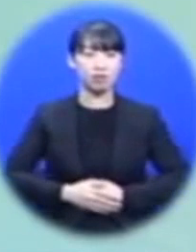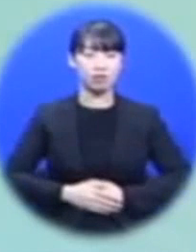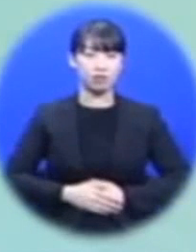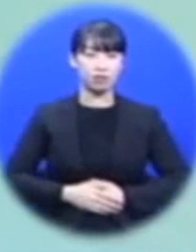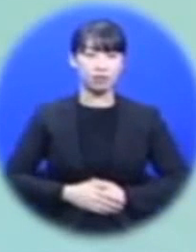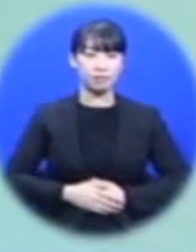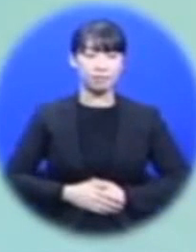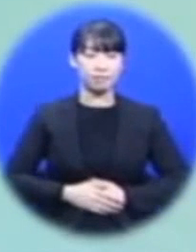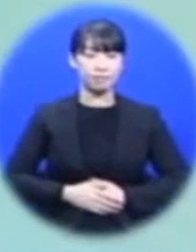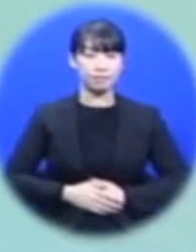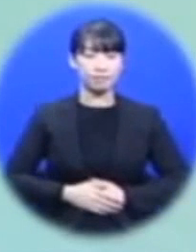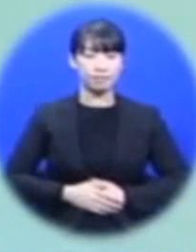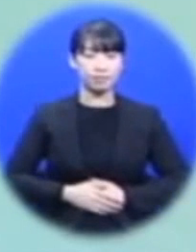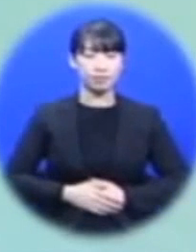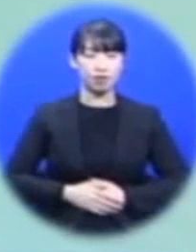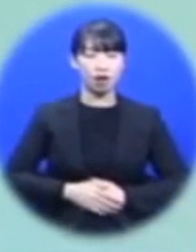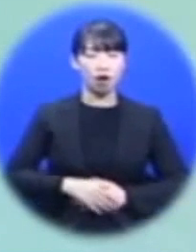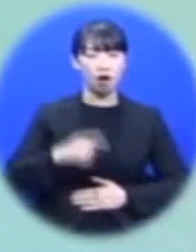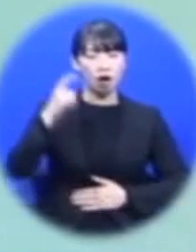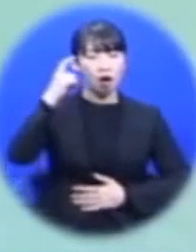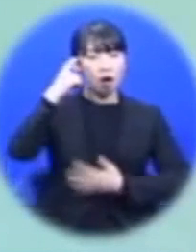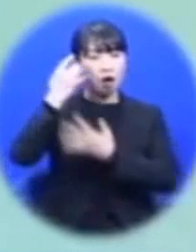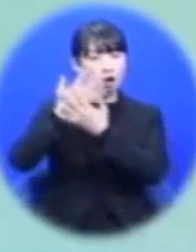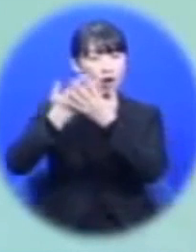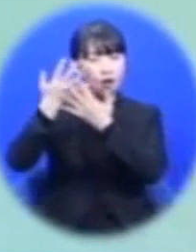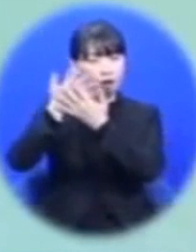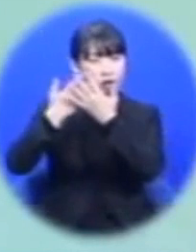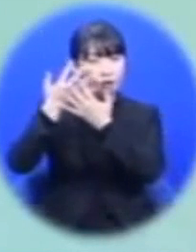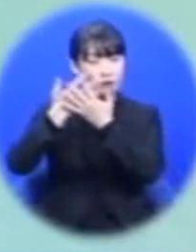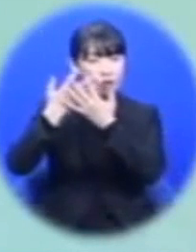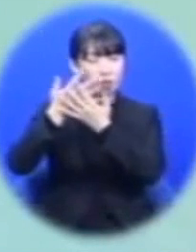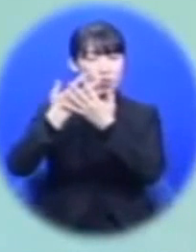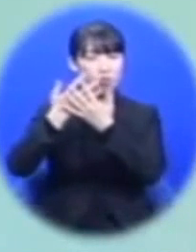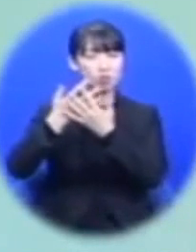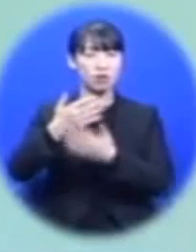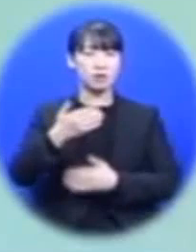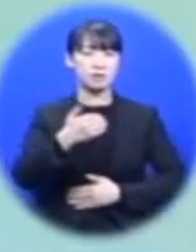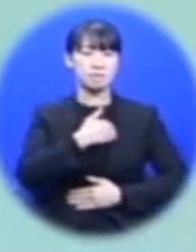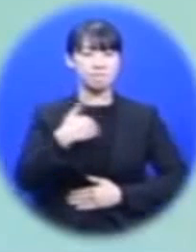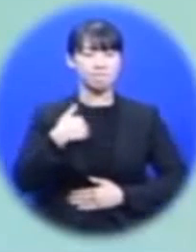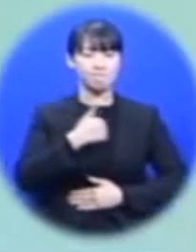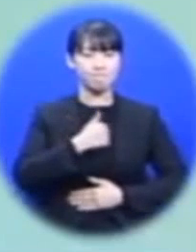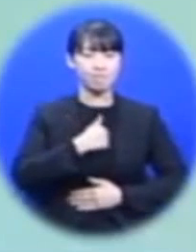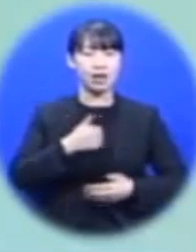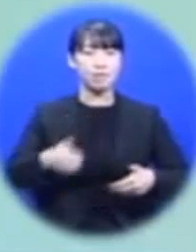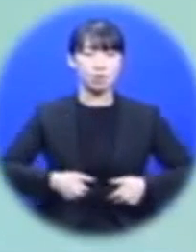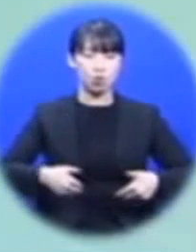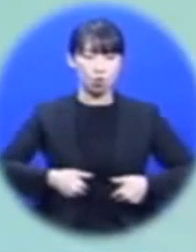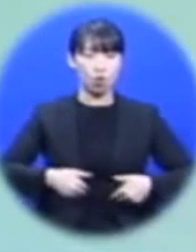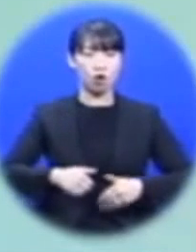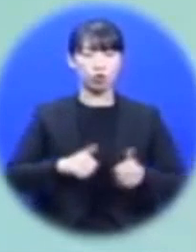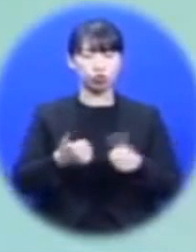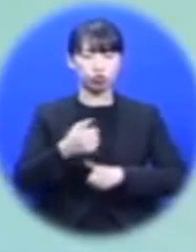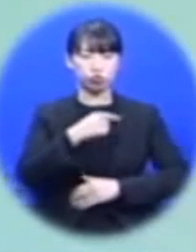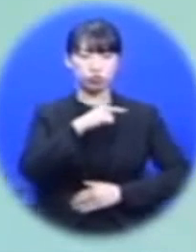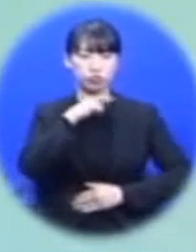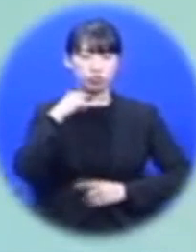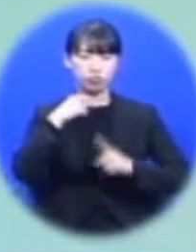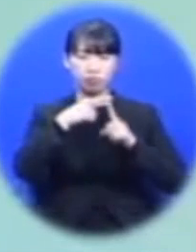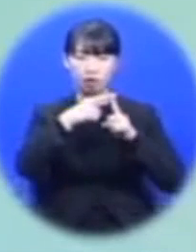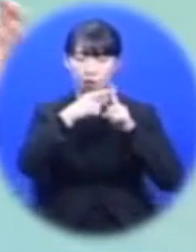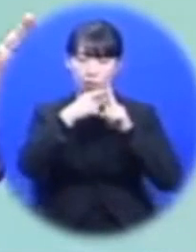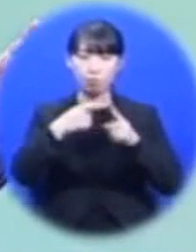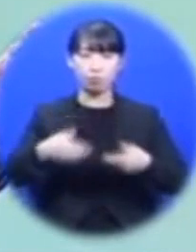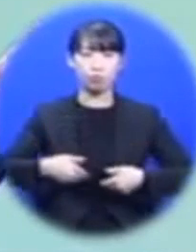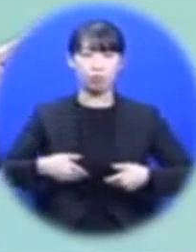일입니다 상상이 안 갈 만한 담대함이 필요합니다 아주 죽기를 각오해야 하는 것입니다 그러므로